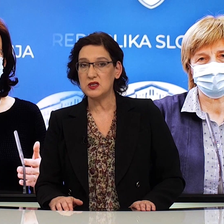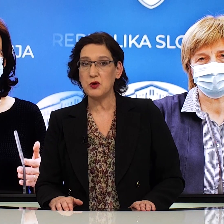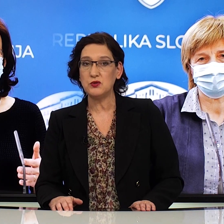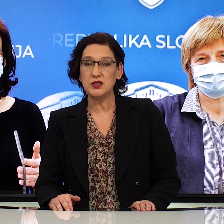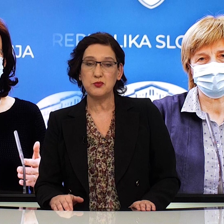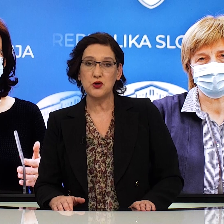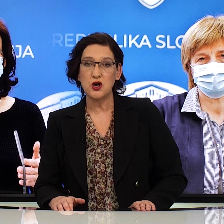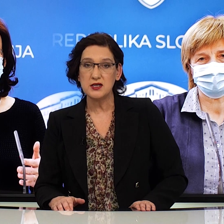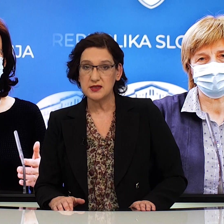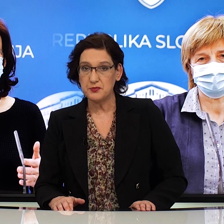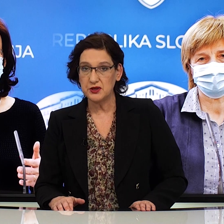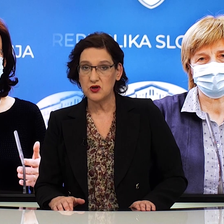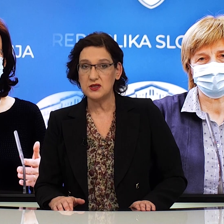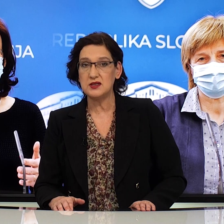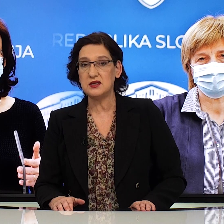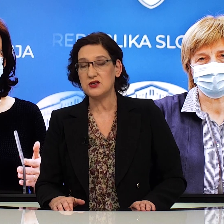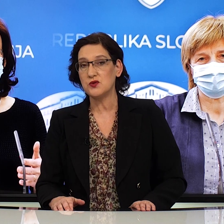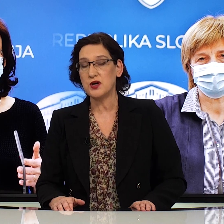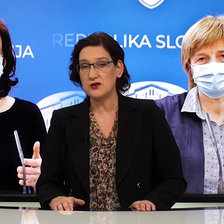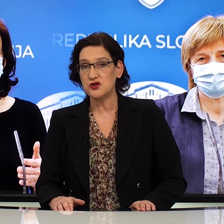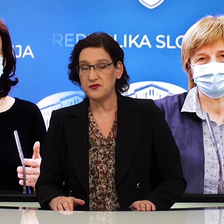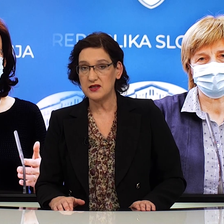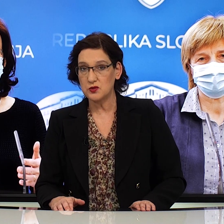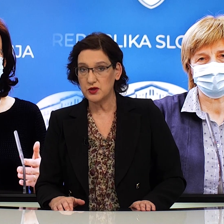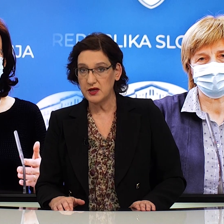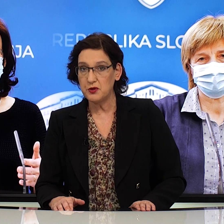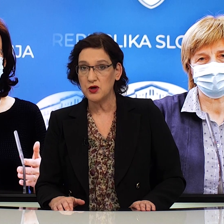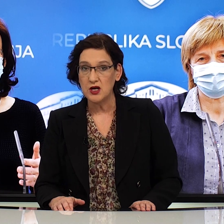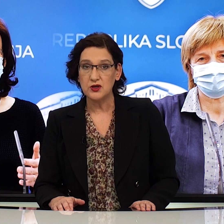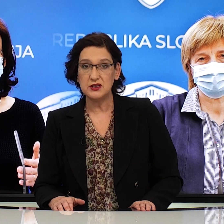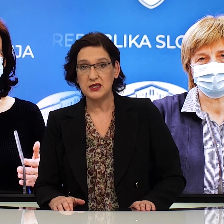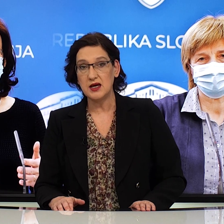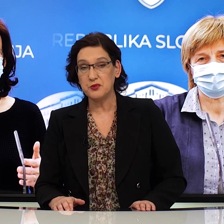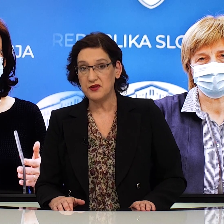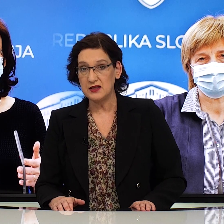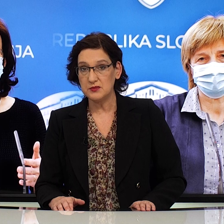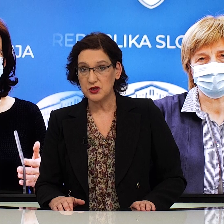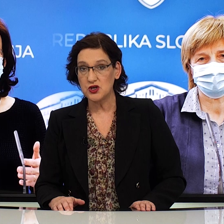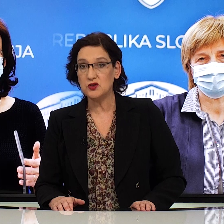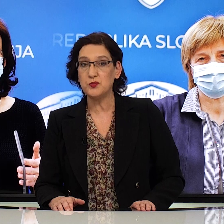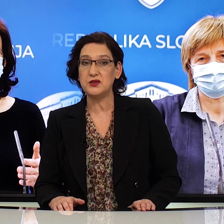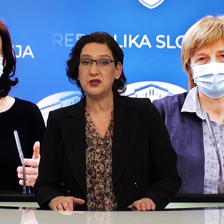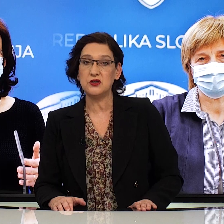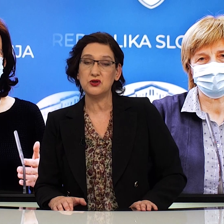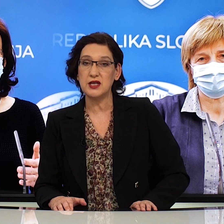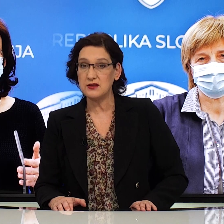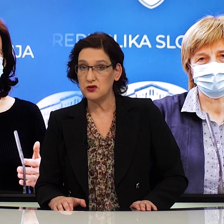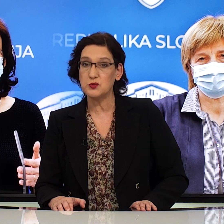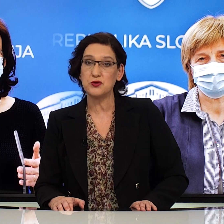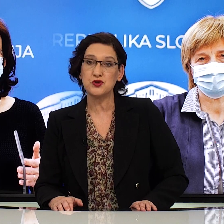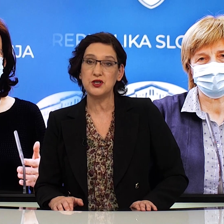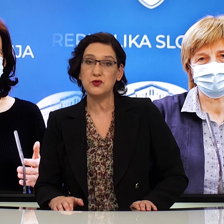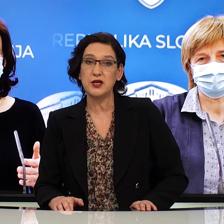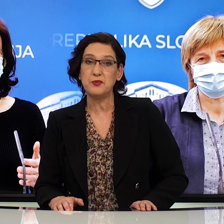ravni izpolnjena pogoja za prehod iz rdeče v oranžno fazo ukrepov, v kateri je po vladnem načrtu predvideno